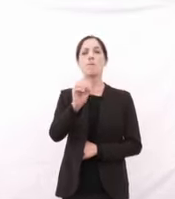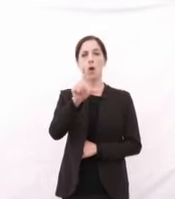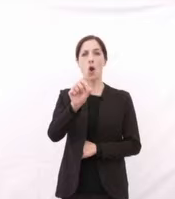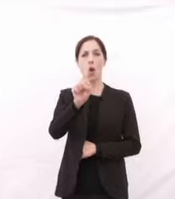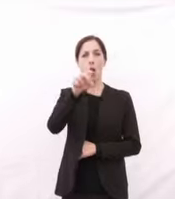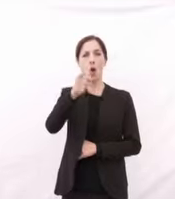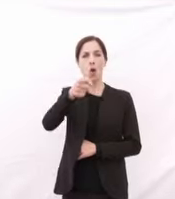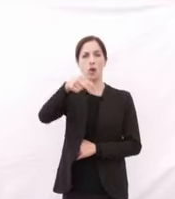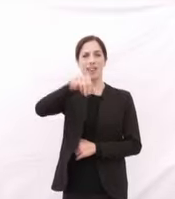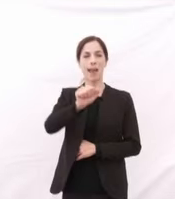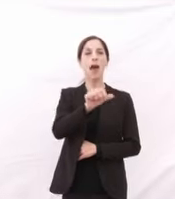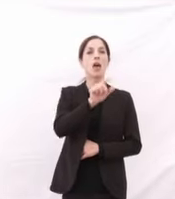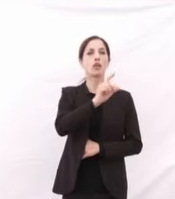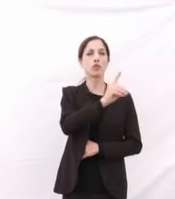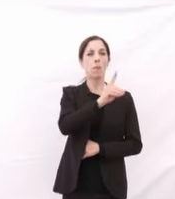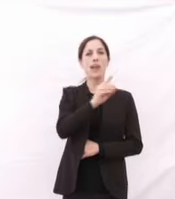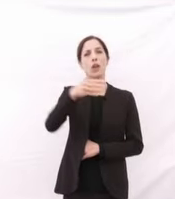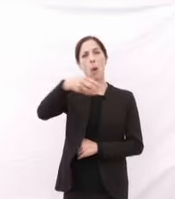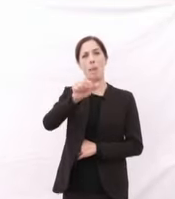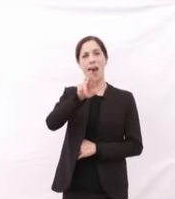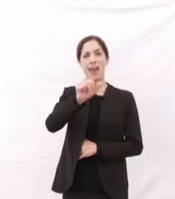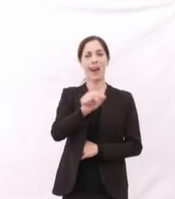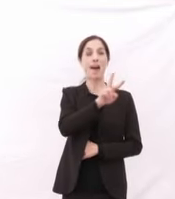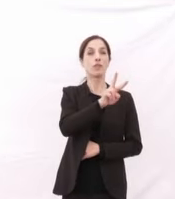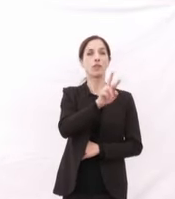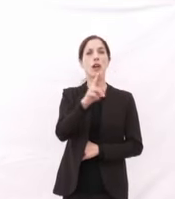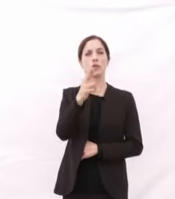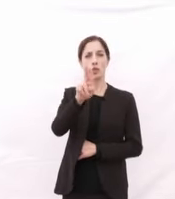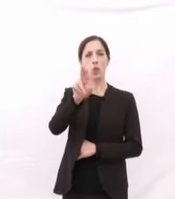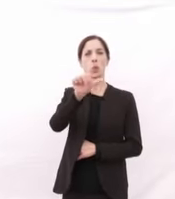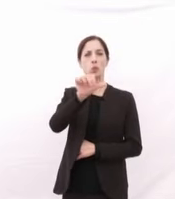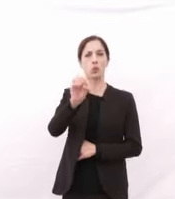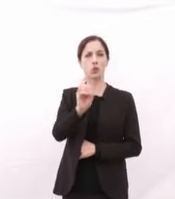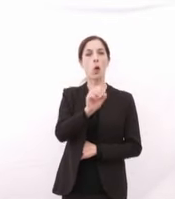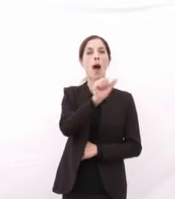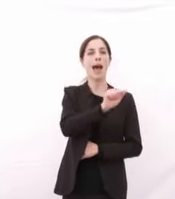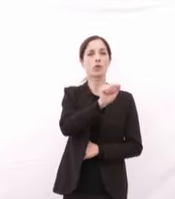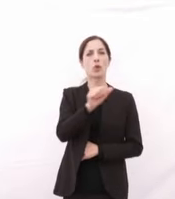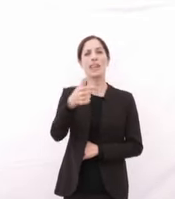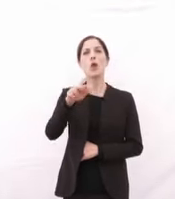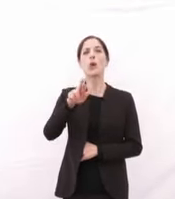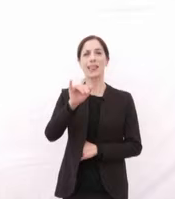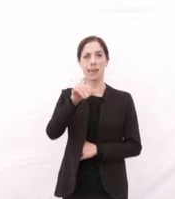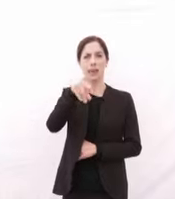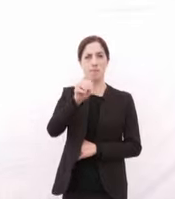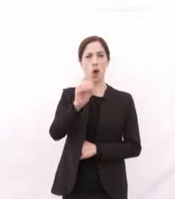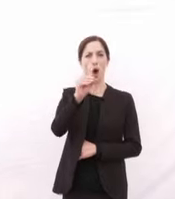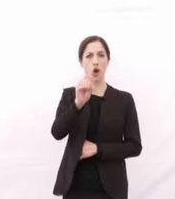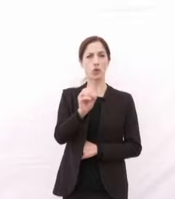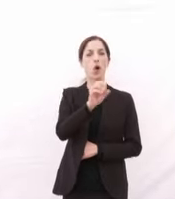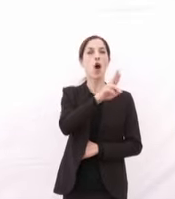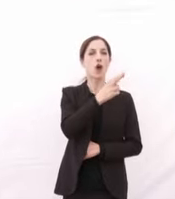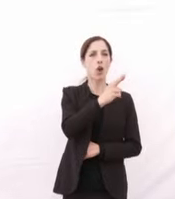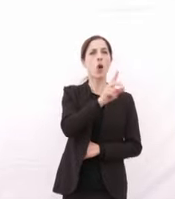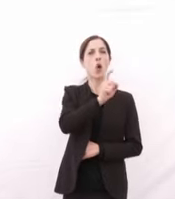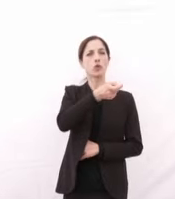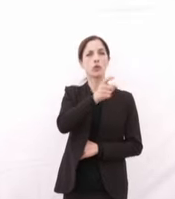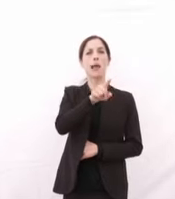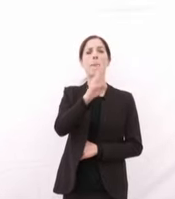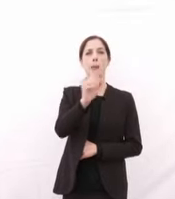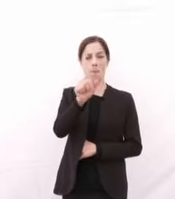Domenico Marra. Vincenzo Russo. Antonino Tripodo. Rocco Giuseppe